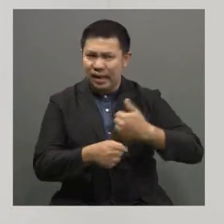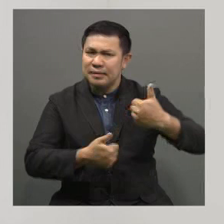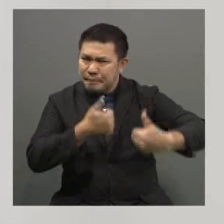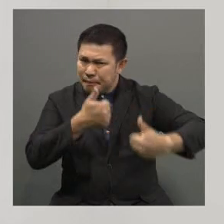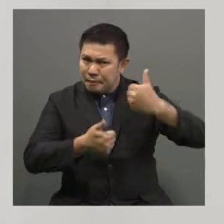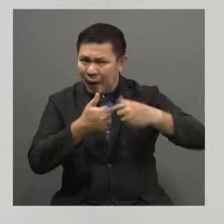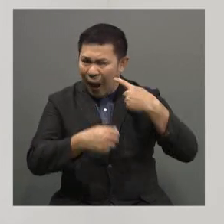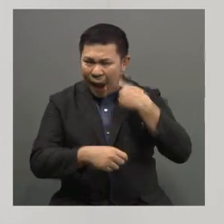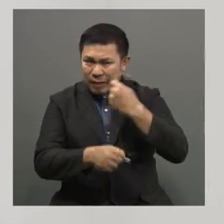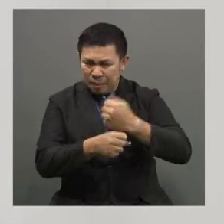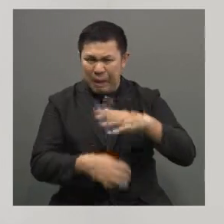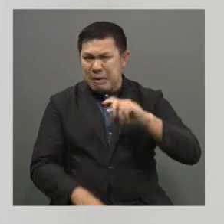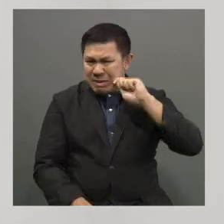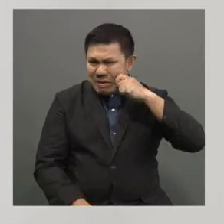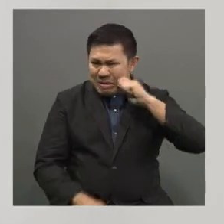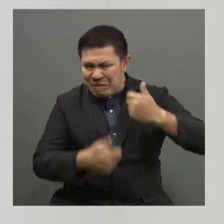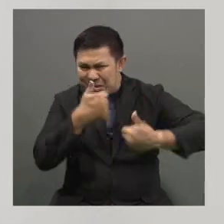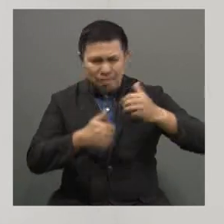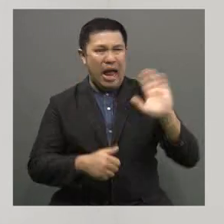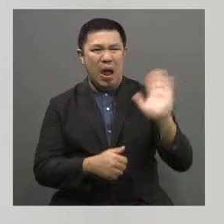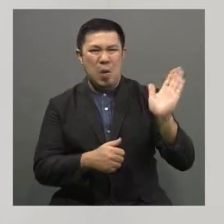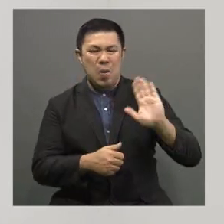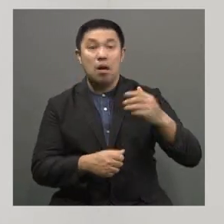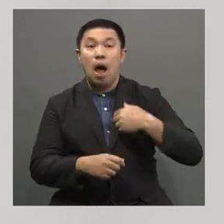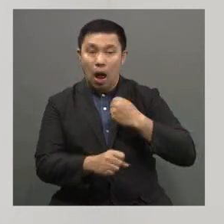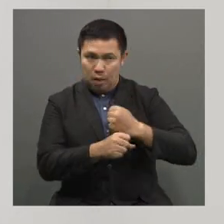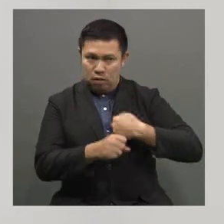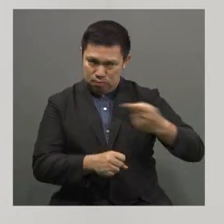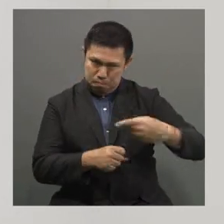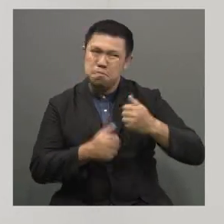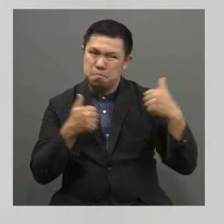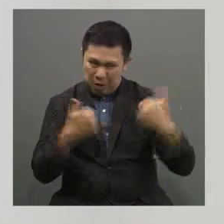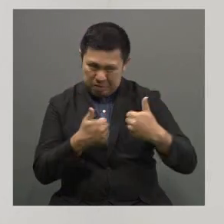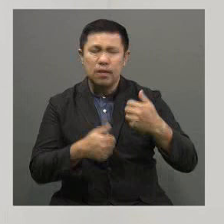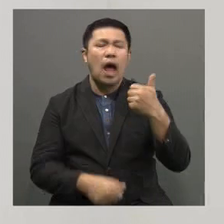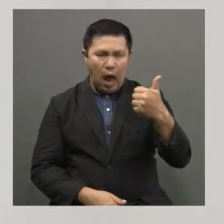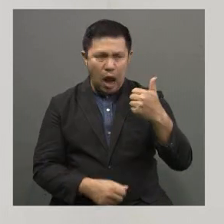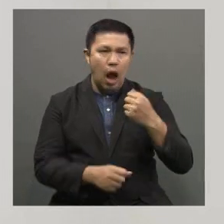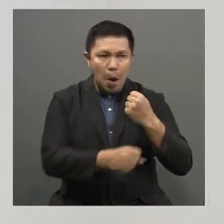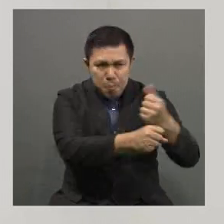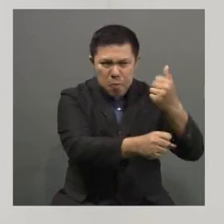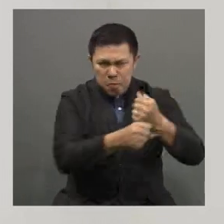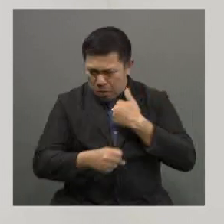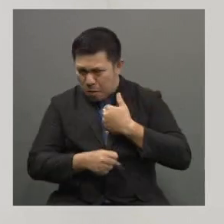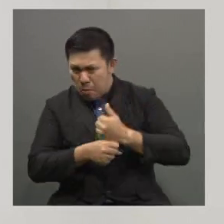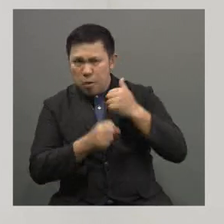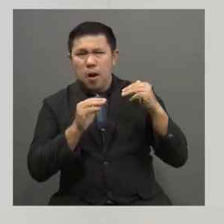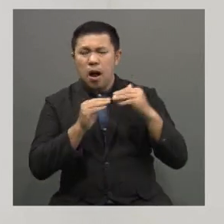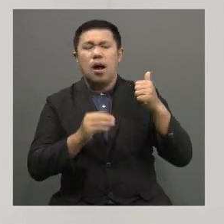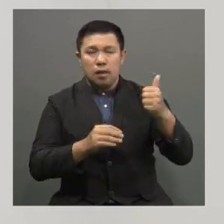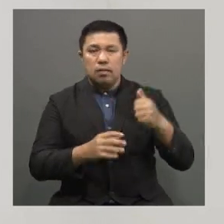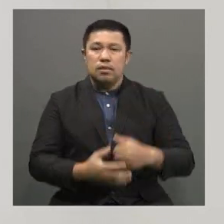นะไม่ใช่แข่งกันอิจฉาิยานะครับนะนะคือเอ่อผมต้องเรียนเลย